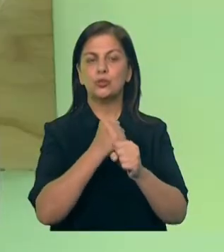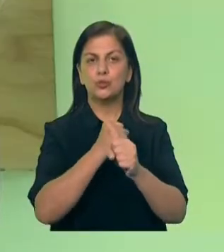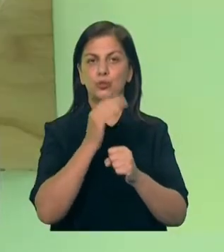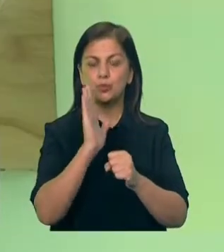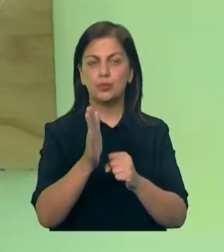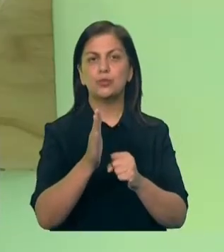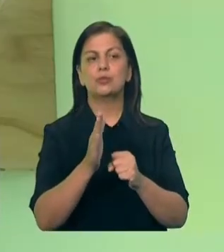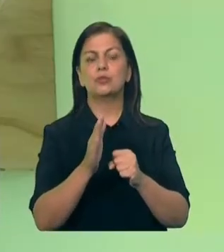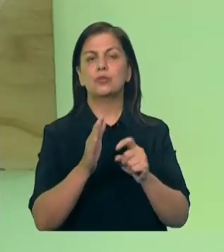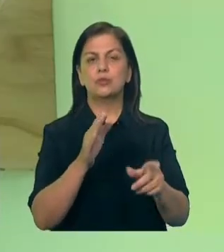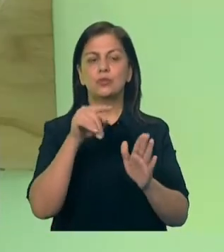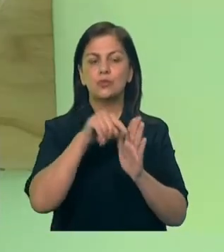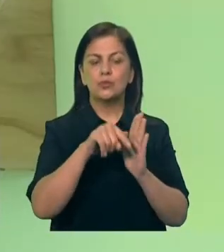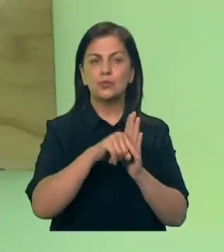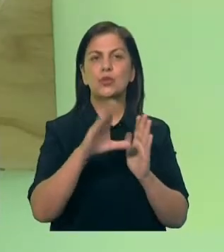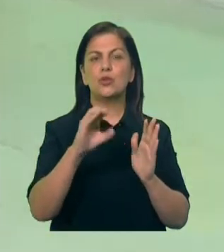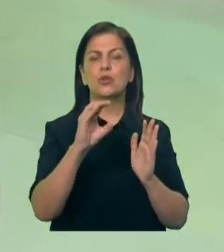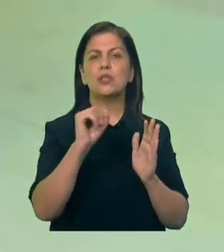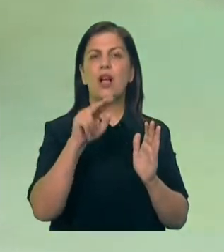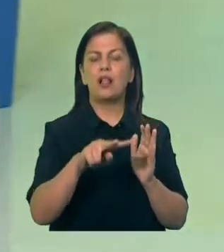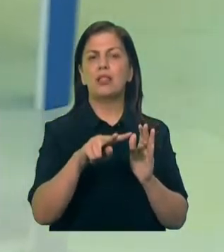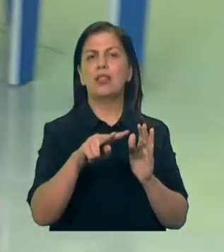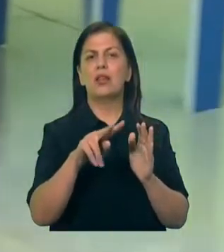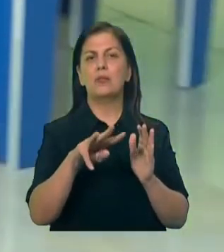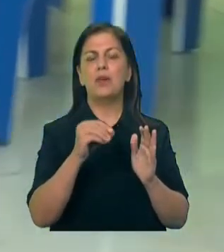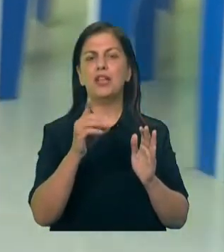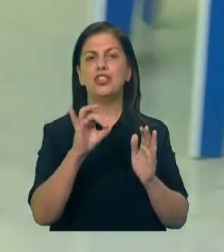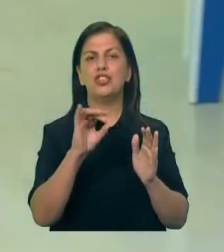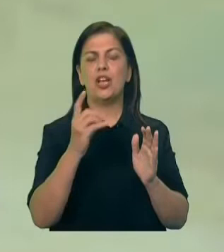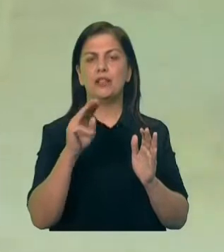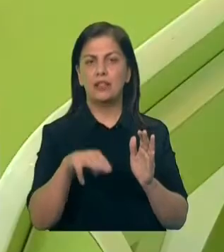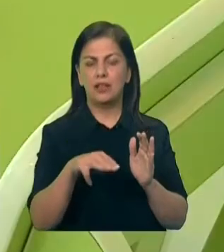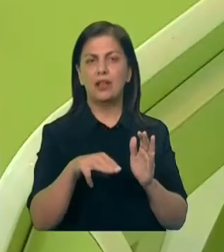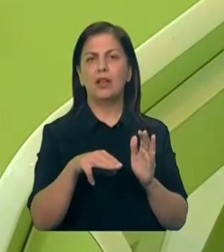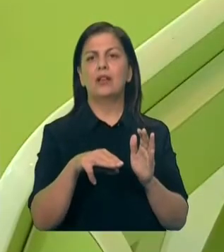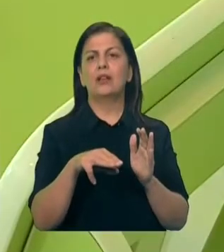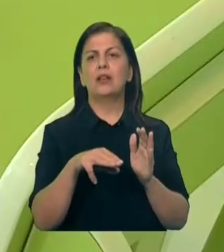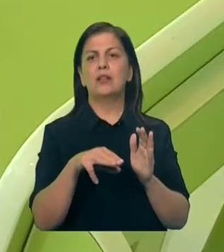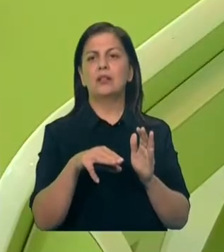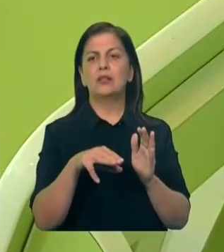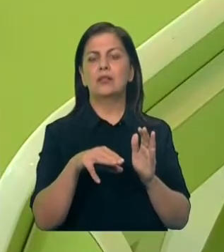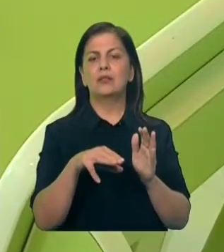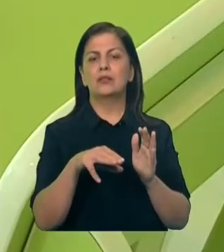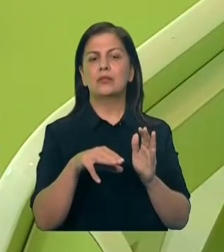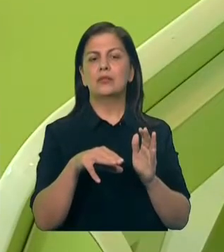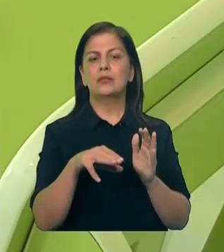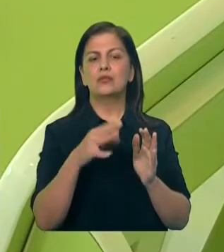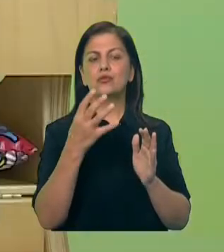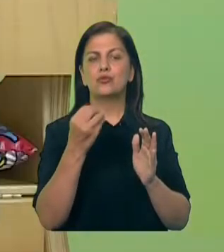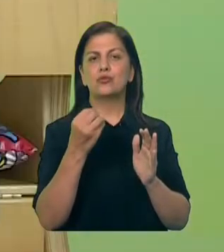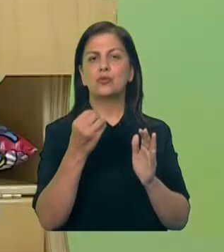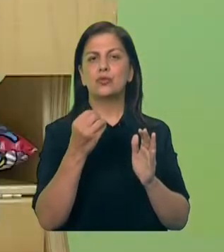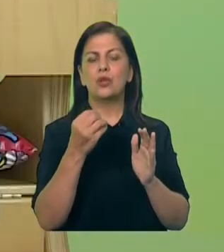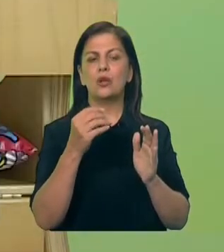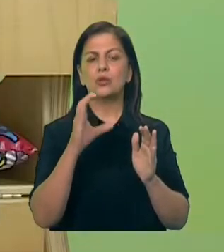Bunlardan birincisi sosial məişət xidmətinin göstərilməsidir. İkincisi tibbi sosial xidmətin göstərilməsi, digər bir xidmət